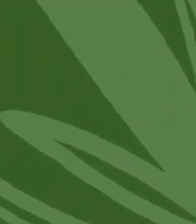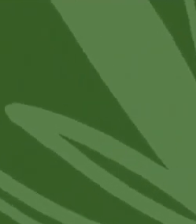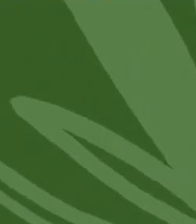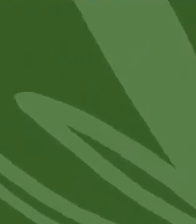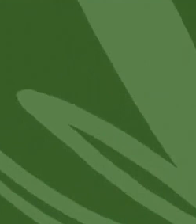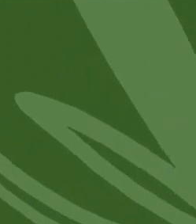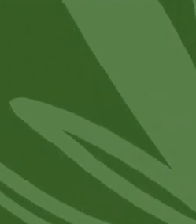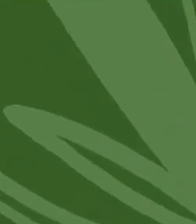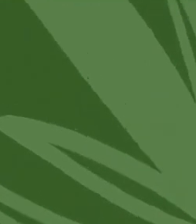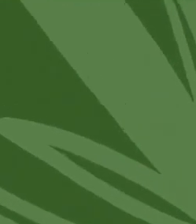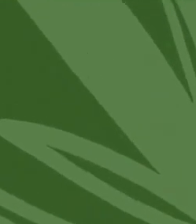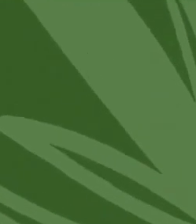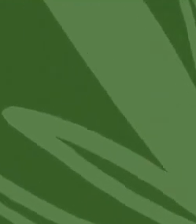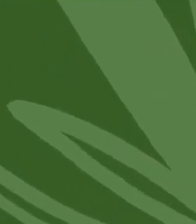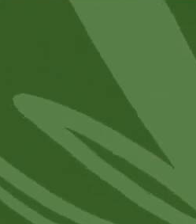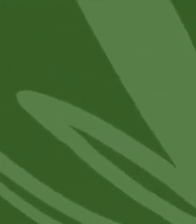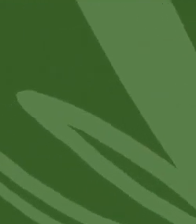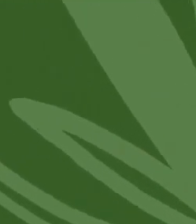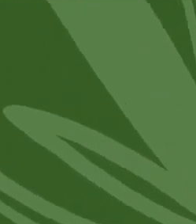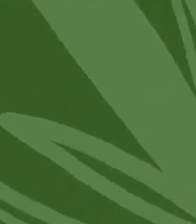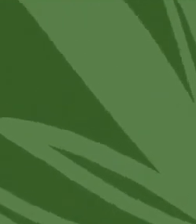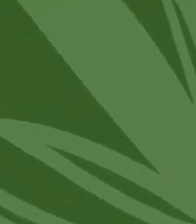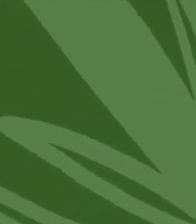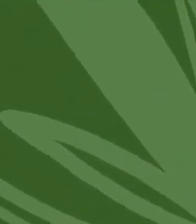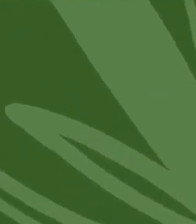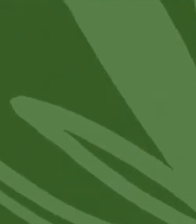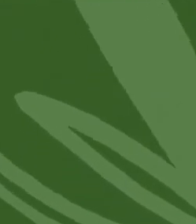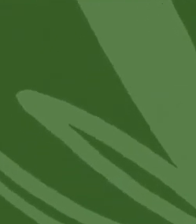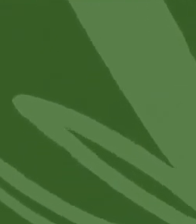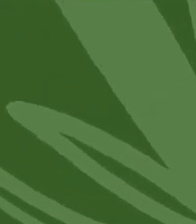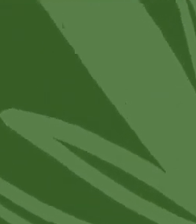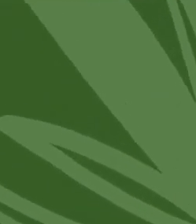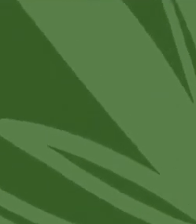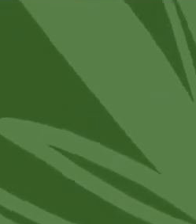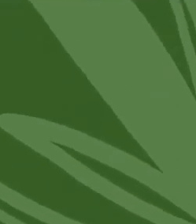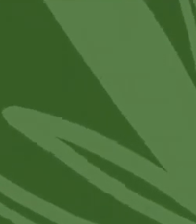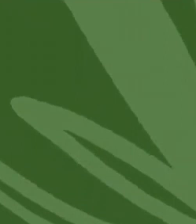kedua. Siapa nak baca rangkap kedua? Rashmita dah angkat tangan dulu. Okey, silakan Rashmita.